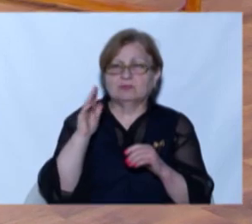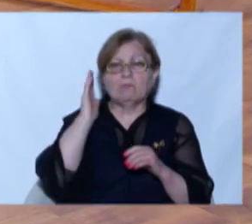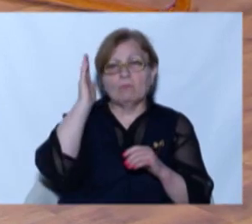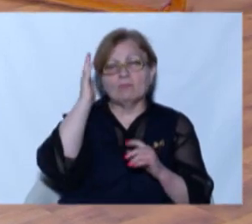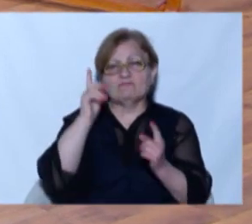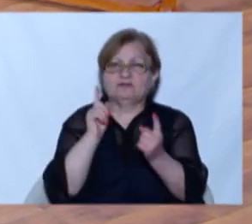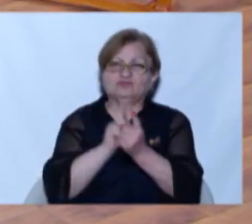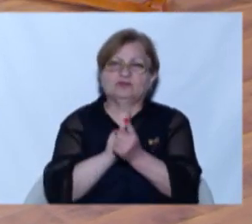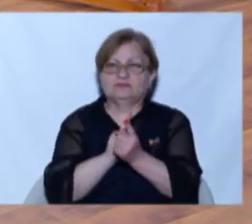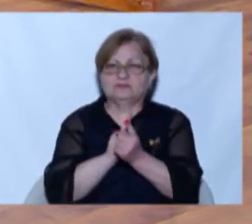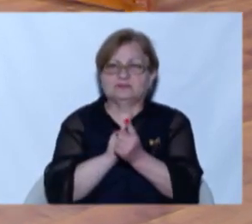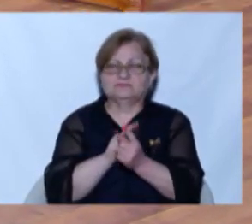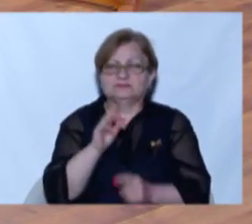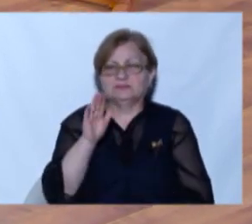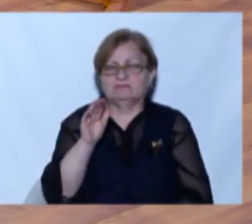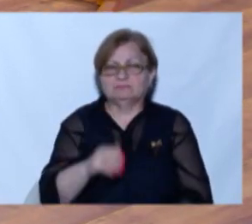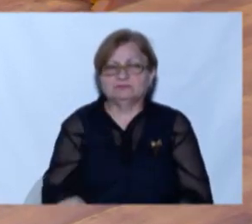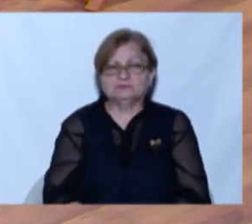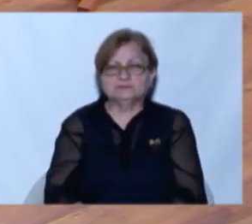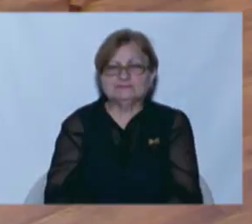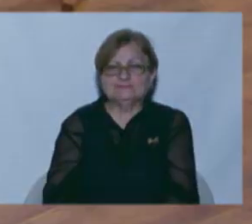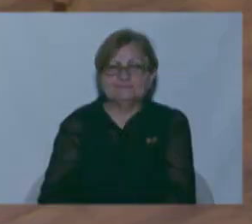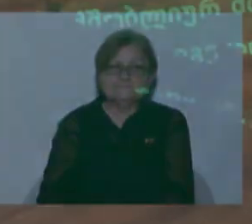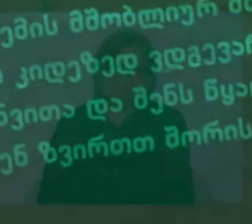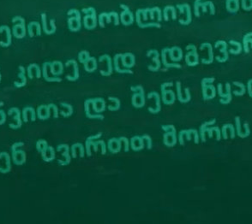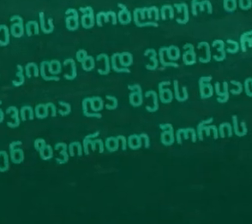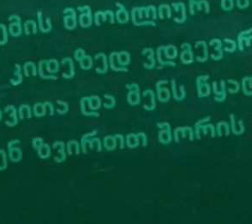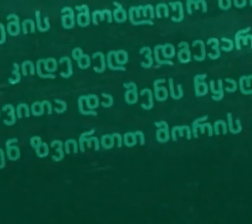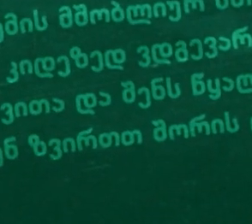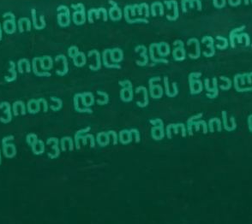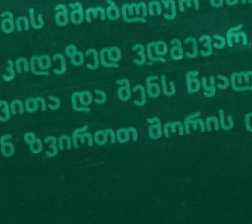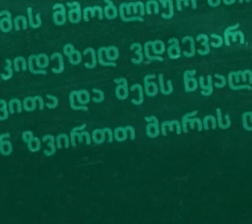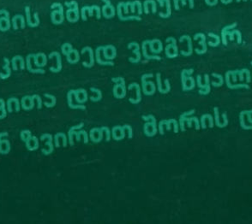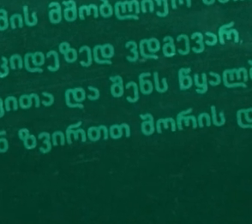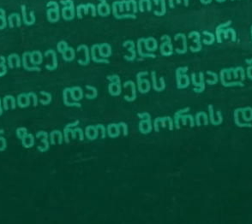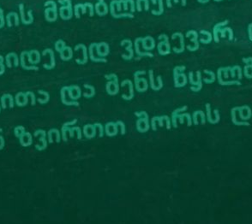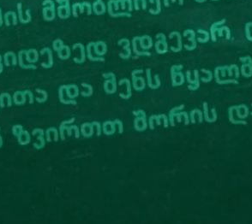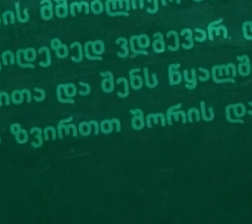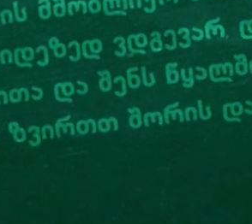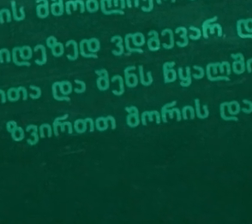მომავალ შეხვედრამდე. ნახვამდის.